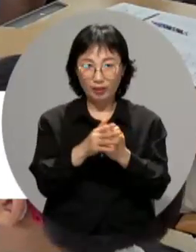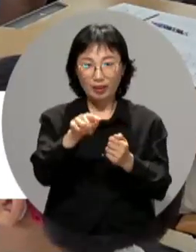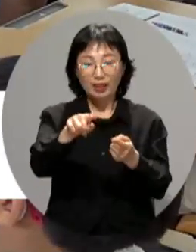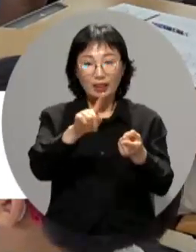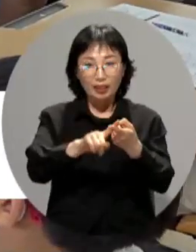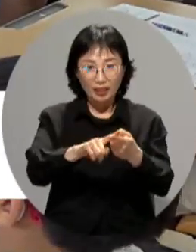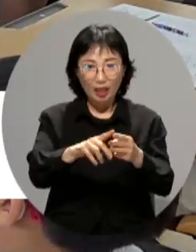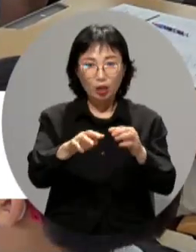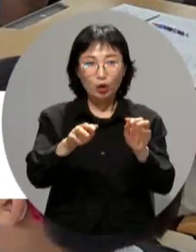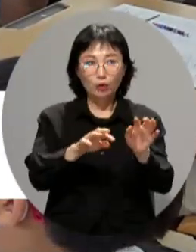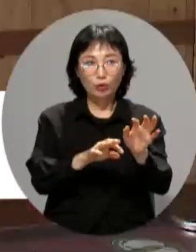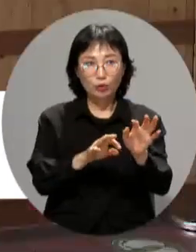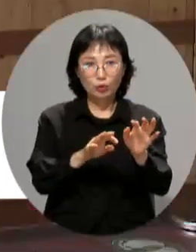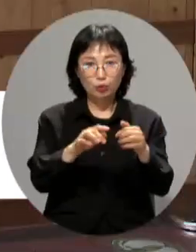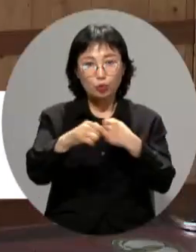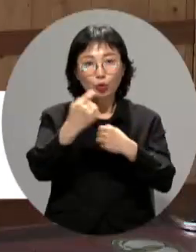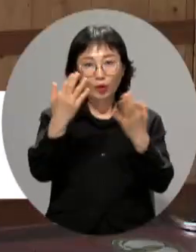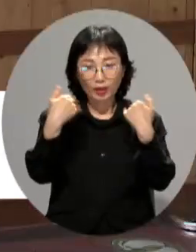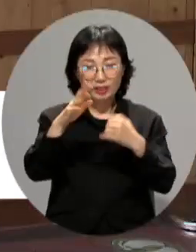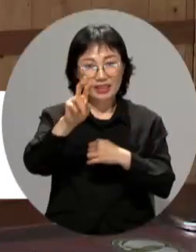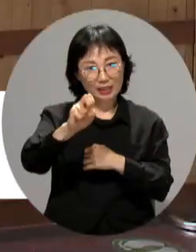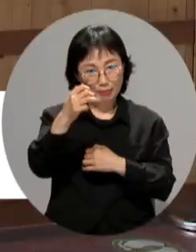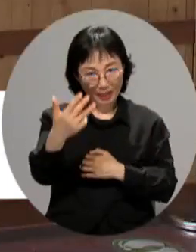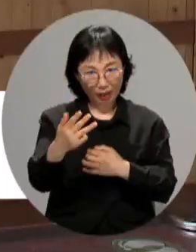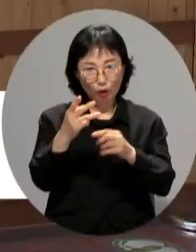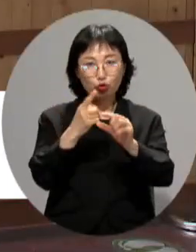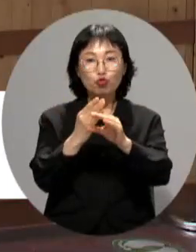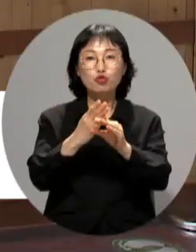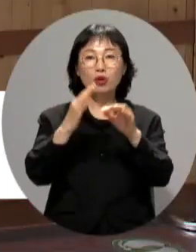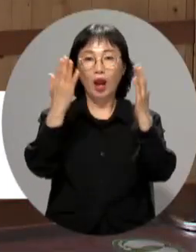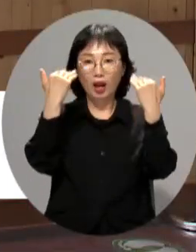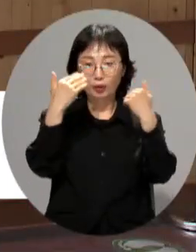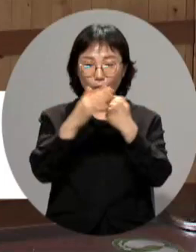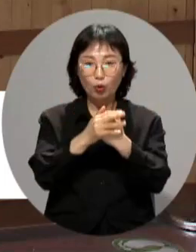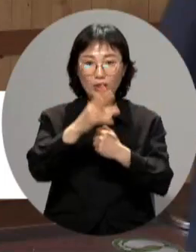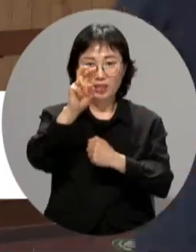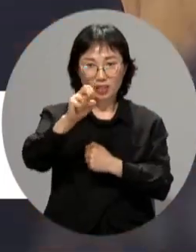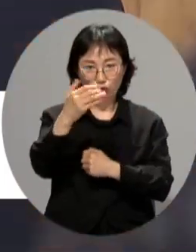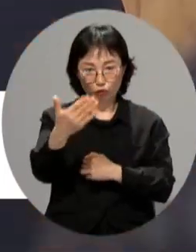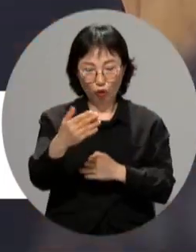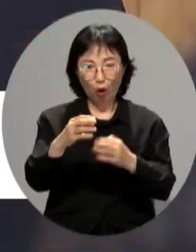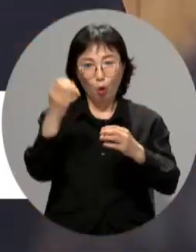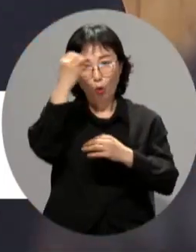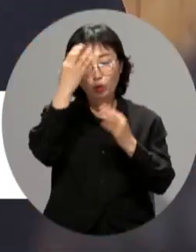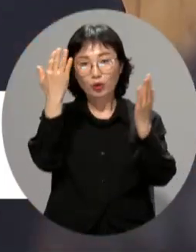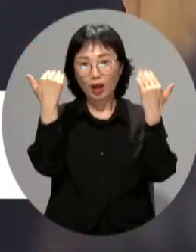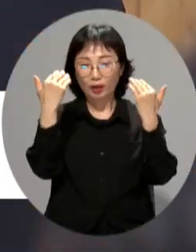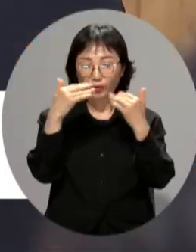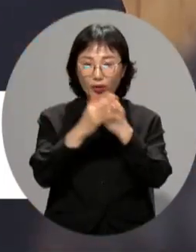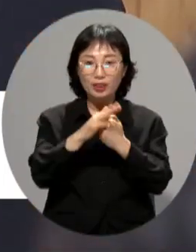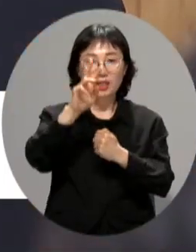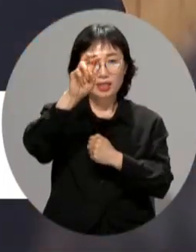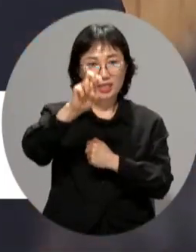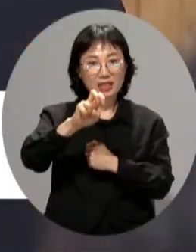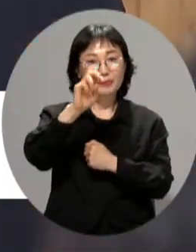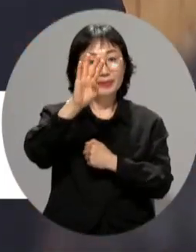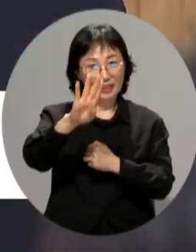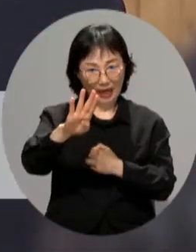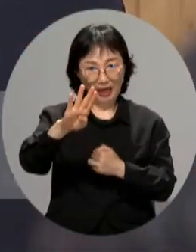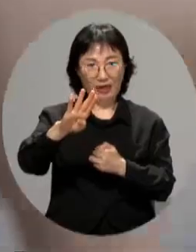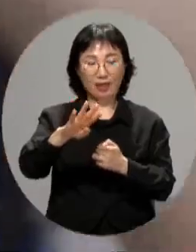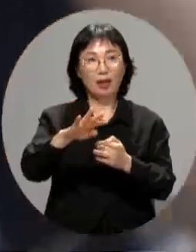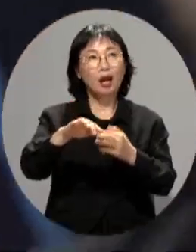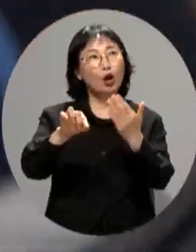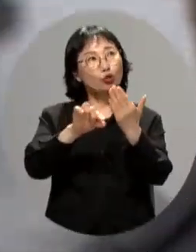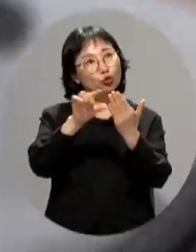일수는 초등학교 28일, 중학교 29일, 고등학교 24일. 대부분 학교가 다음 달 하순에